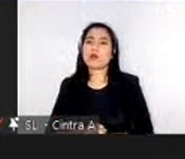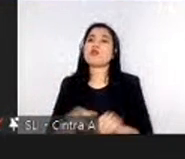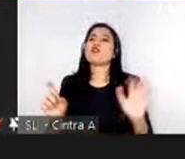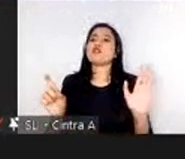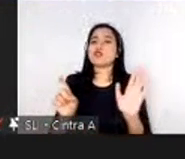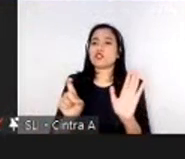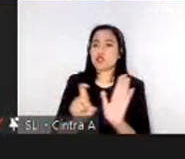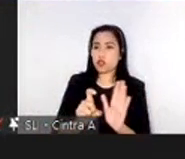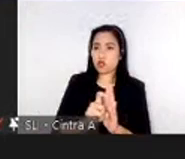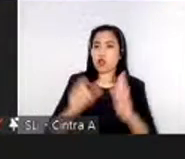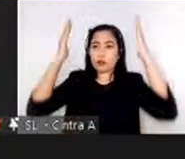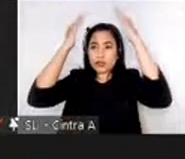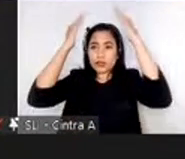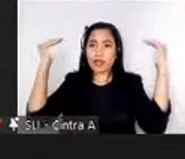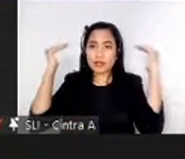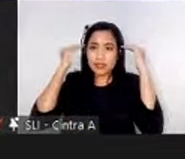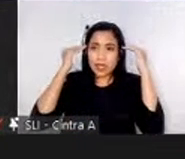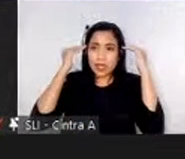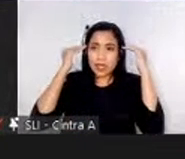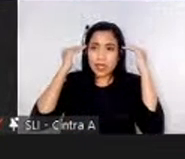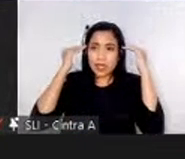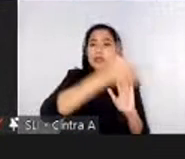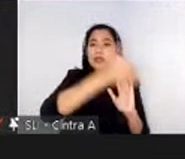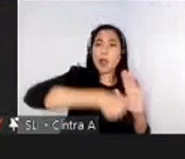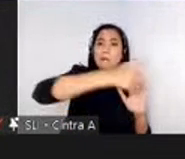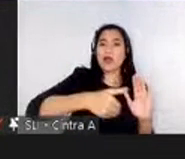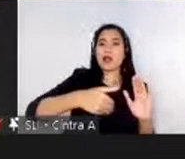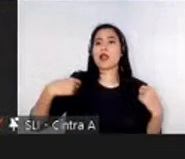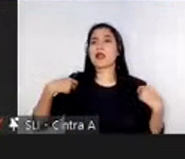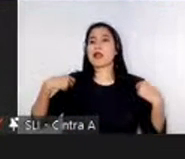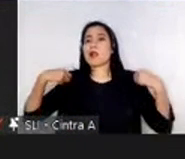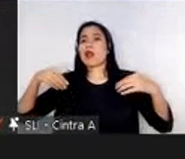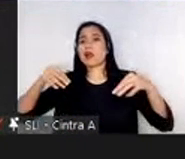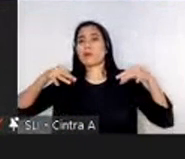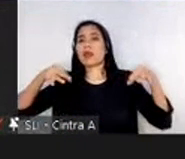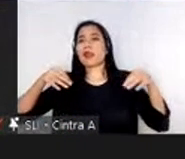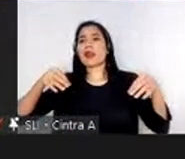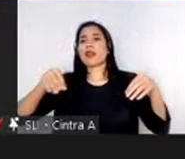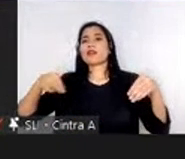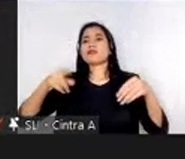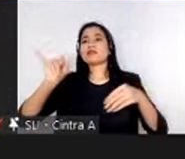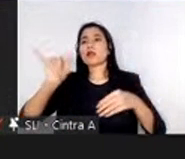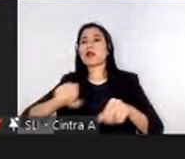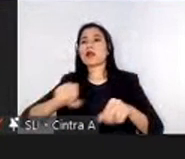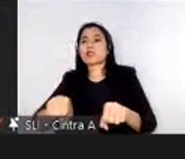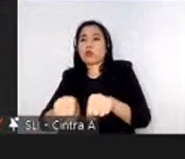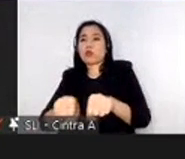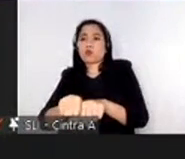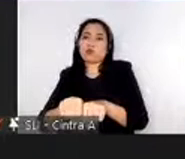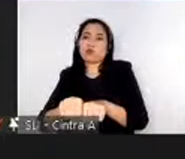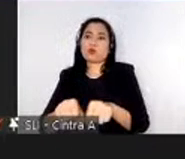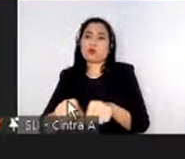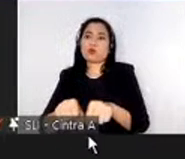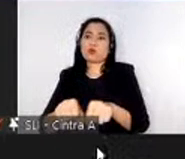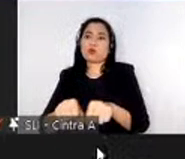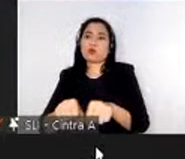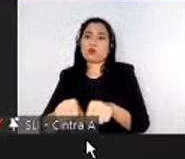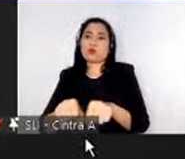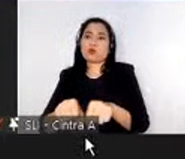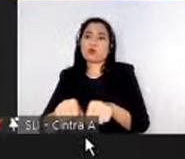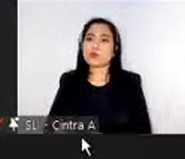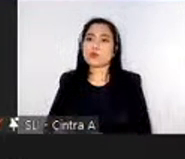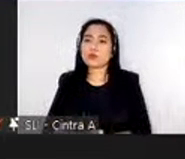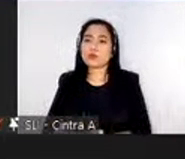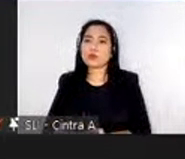ini pertanian pertambangan garmen dan alas kaki juga penting sekali untuk memasukkan uji